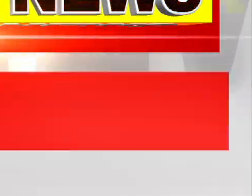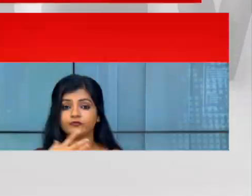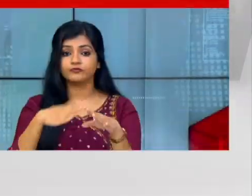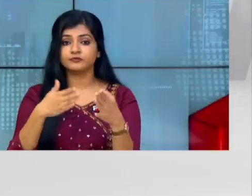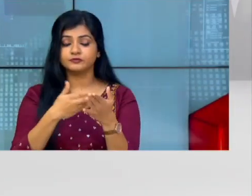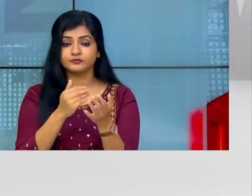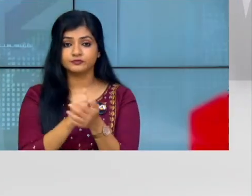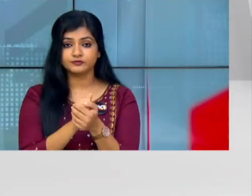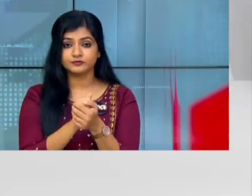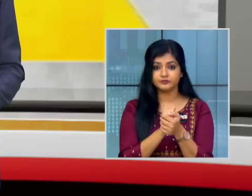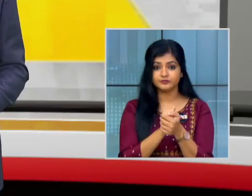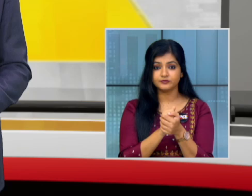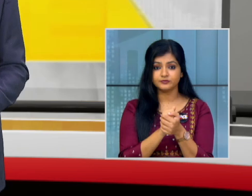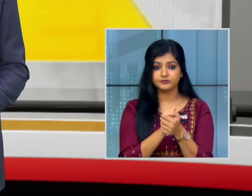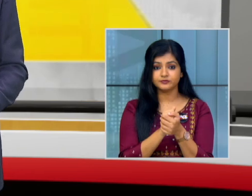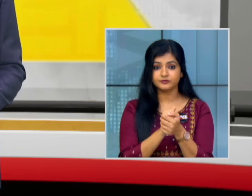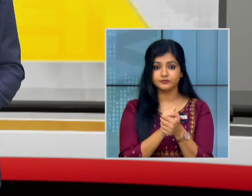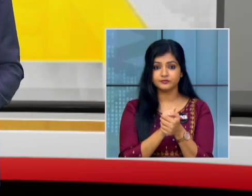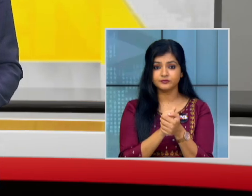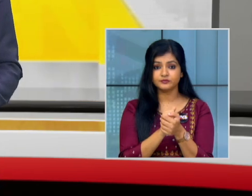പിടിച്ചെടുത്തത്. ഹരികൃഷ്ണൻ, തിരുവനന്തപുരത്ത്.